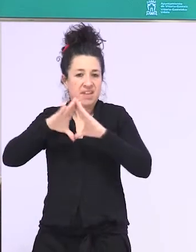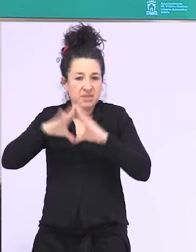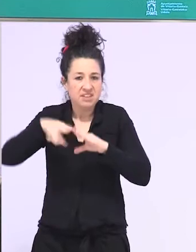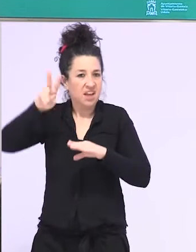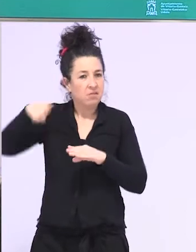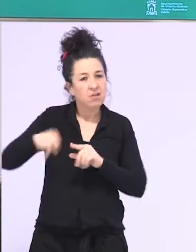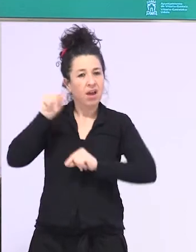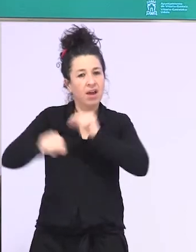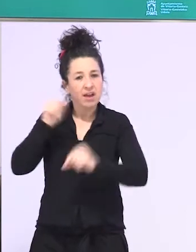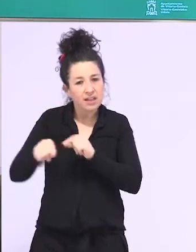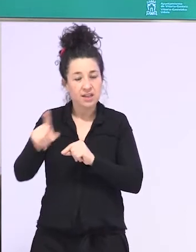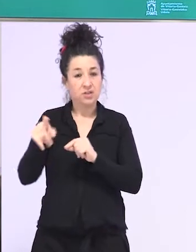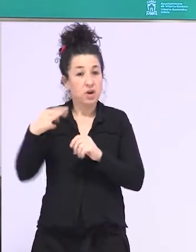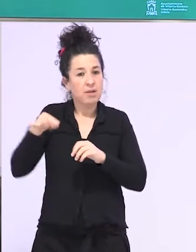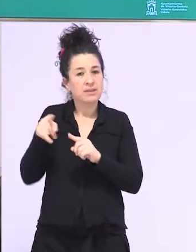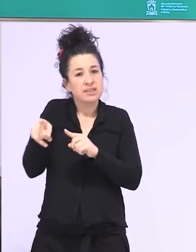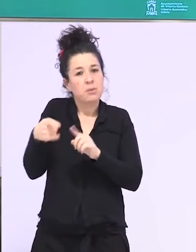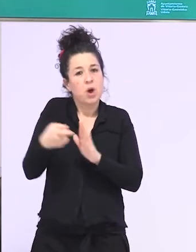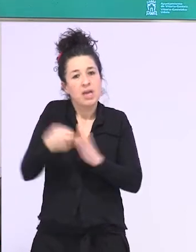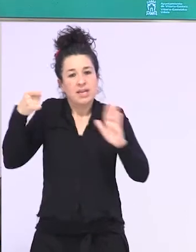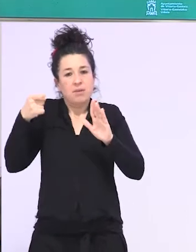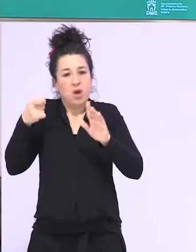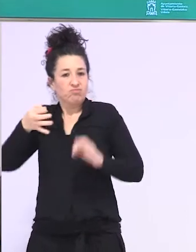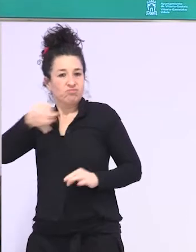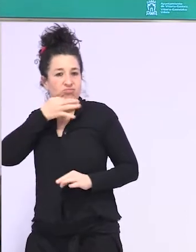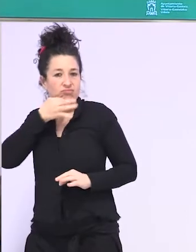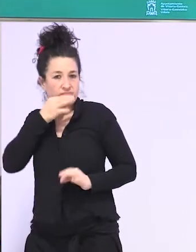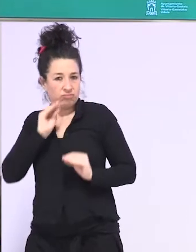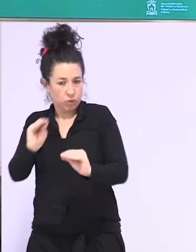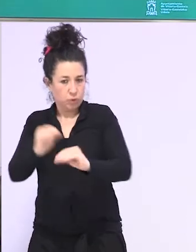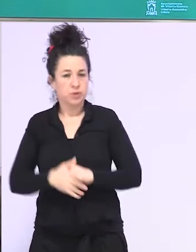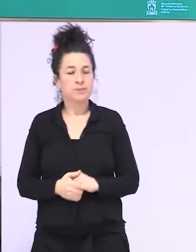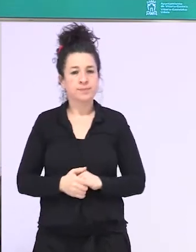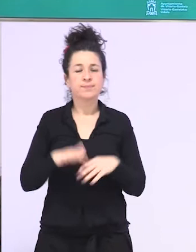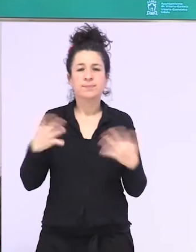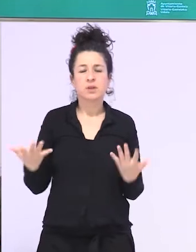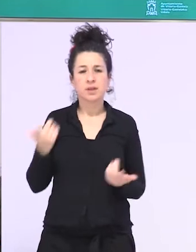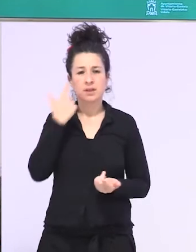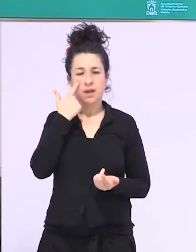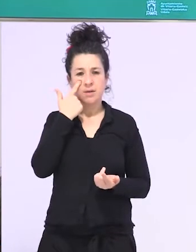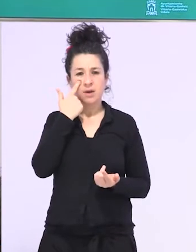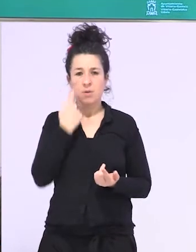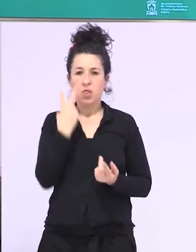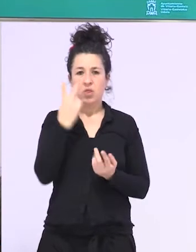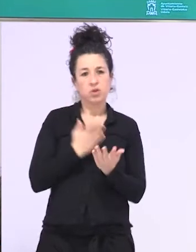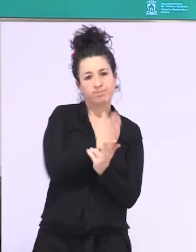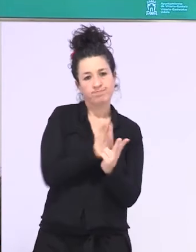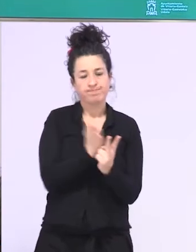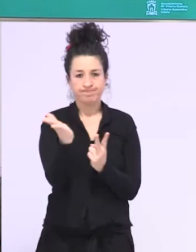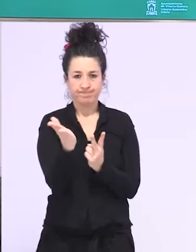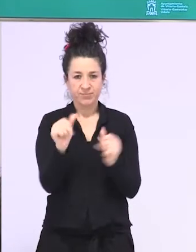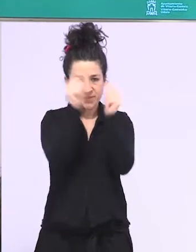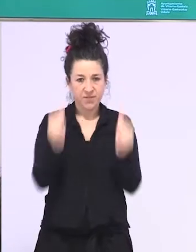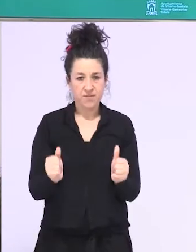alderantziz, saluespenezko narratibak dira, ez? Orduan, nola islatzen dira bi modu horiek, ez? Saluespena